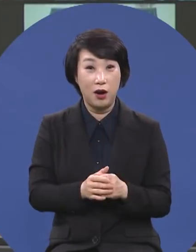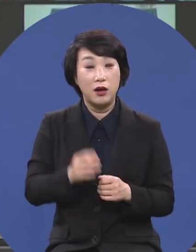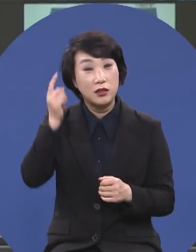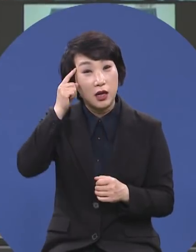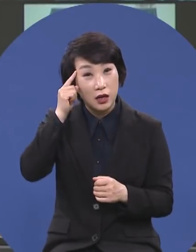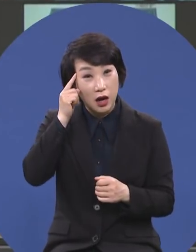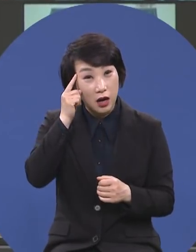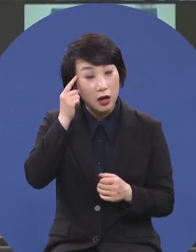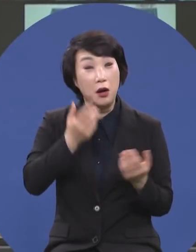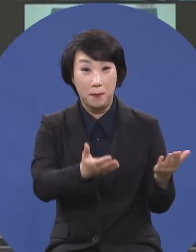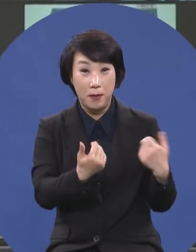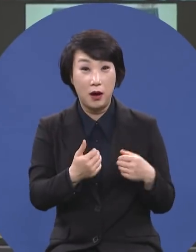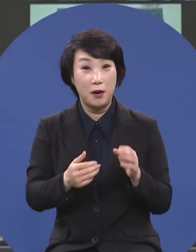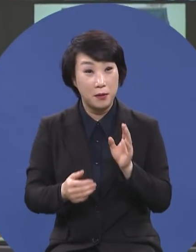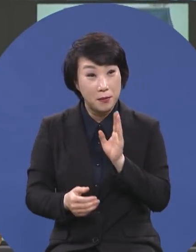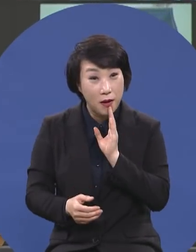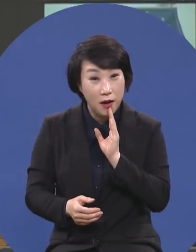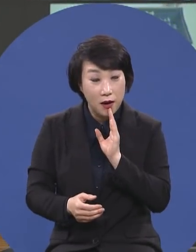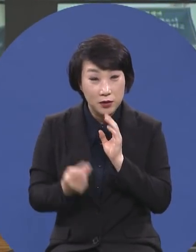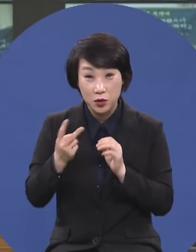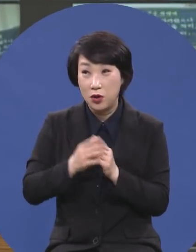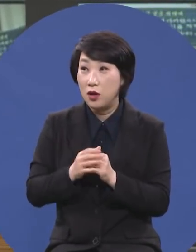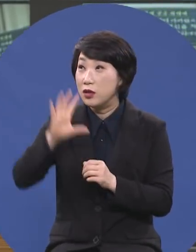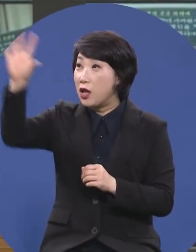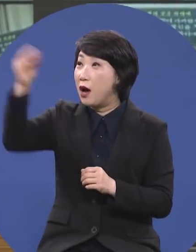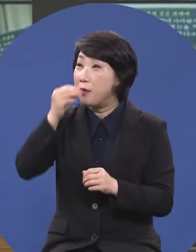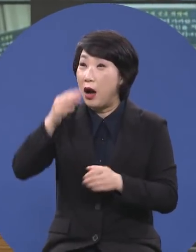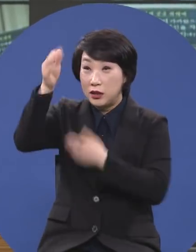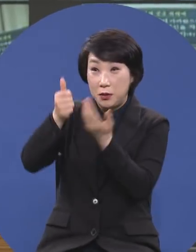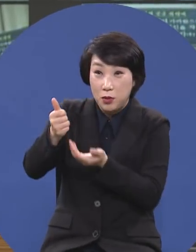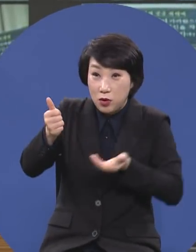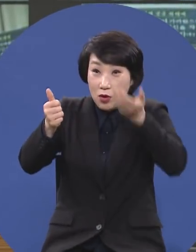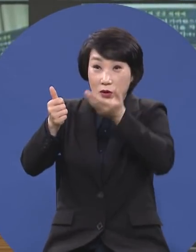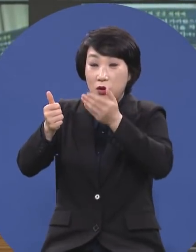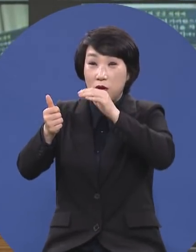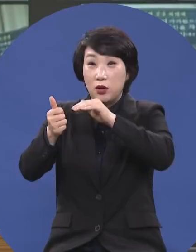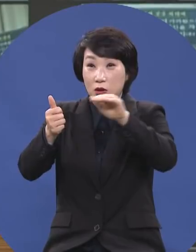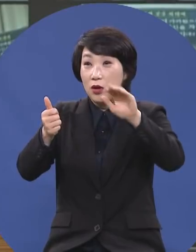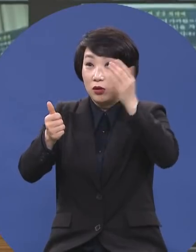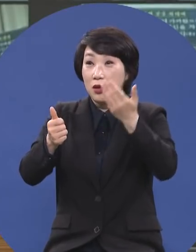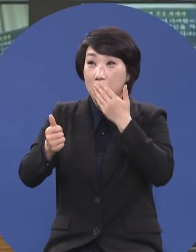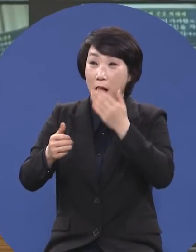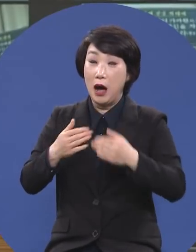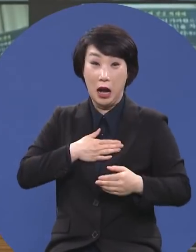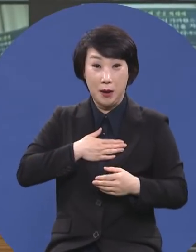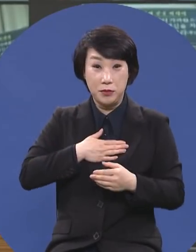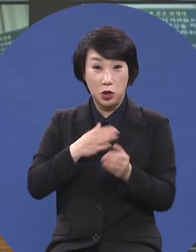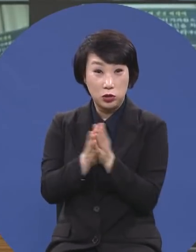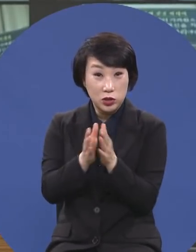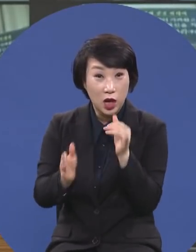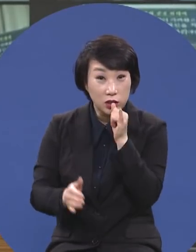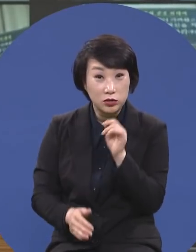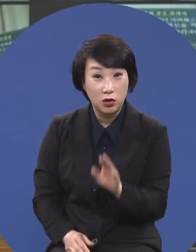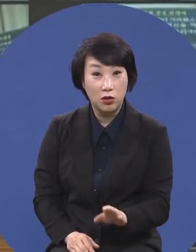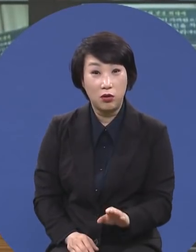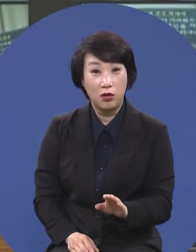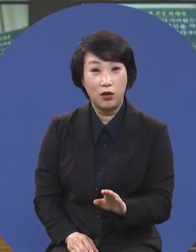의지로 받아들이며 먹으면 하나님이 될 수 있다는 기쁨이 넘치는 감성이 차고 넘칩니다.